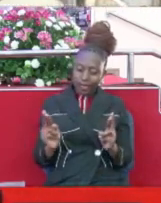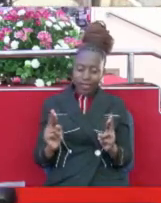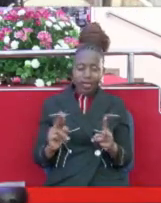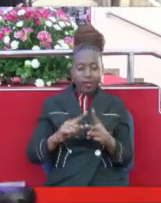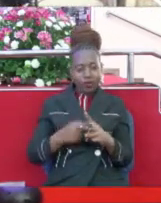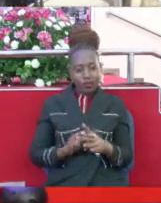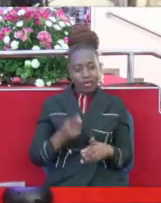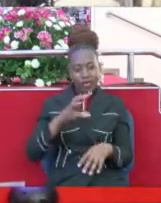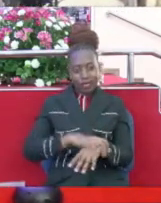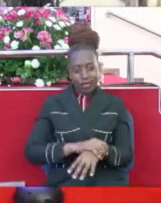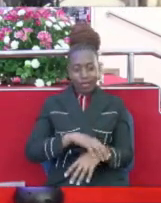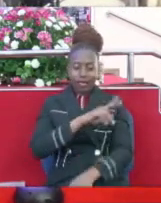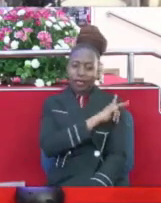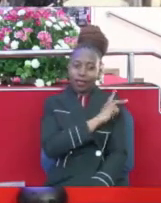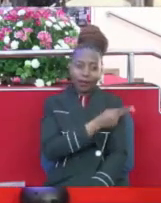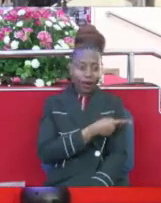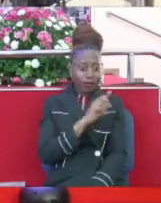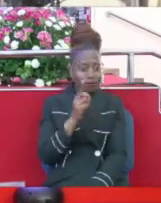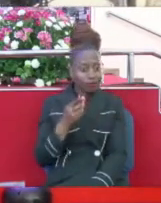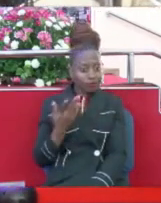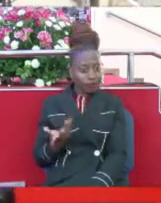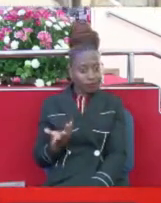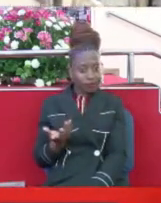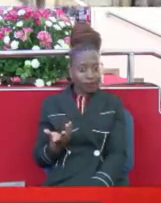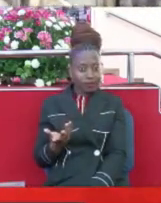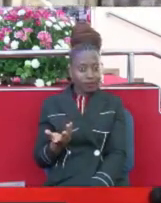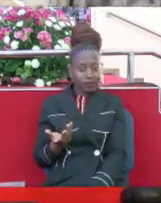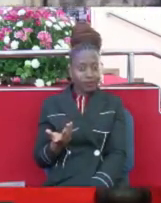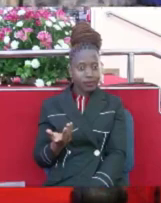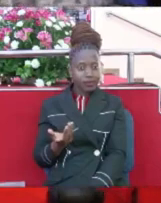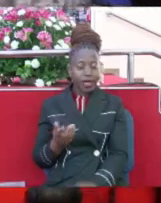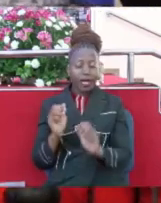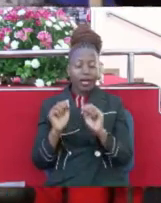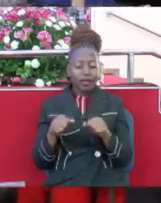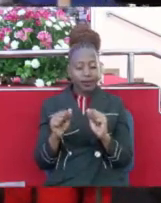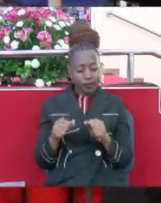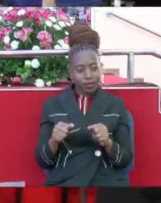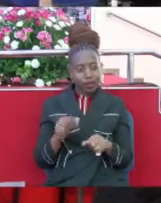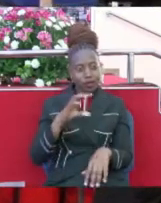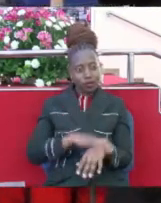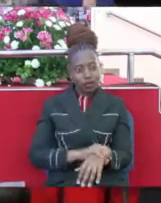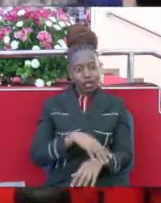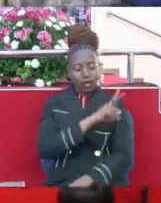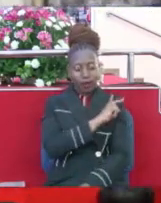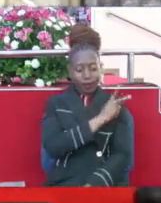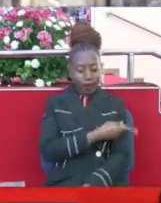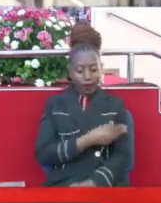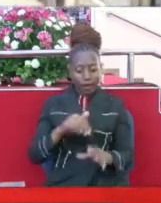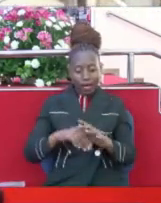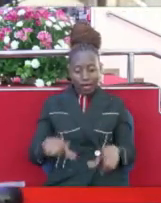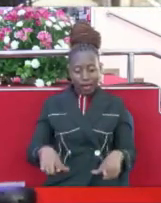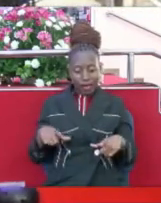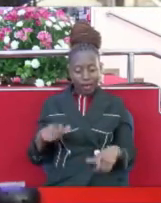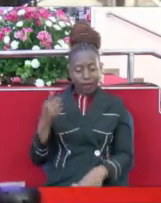Na je, utakuwa tayari kuanza kumiliki ardhi? You can even take ground in the life of your unsaved spouse. Unaweza tachukua mamlaka hata